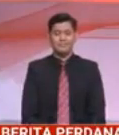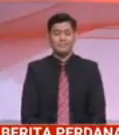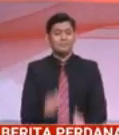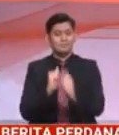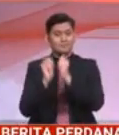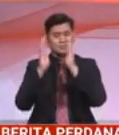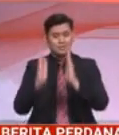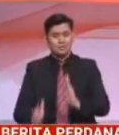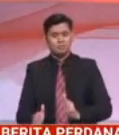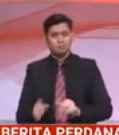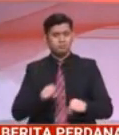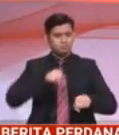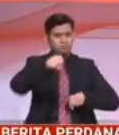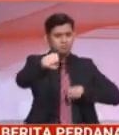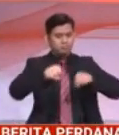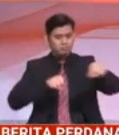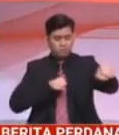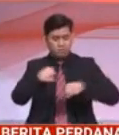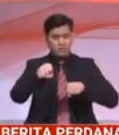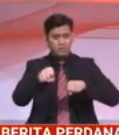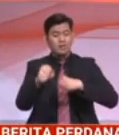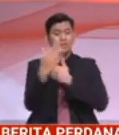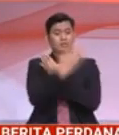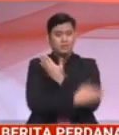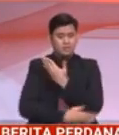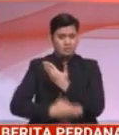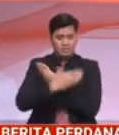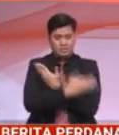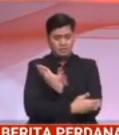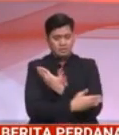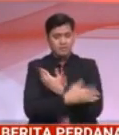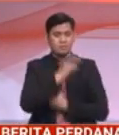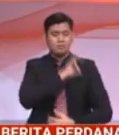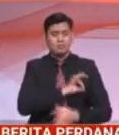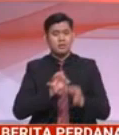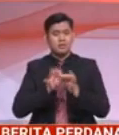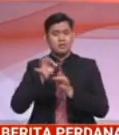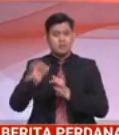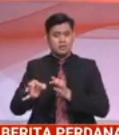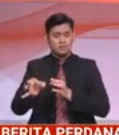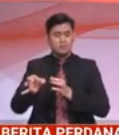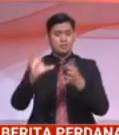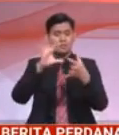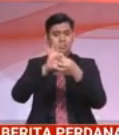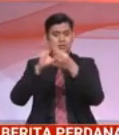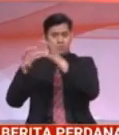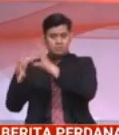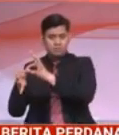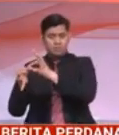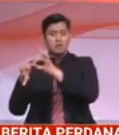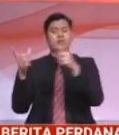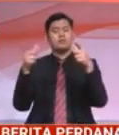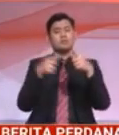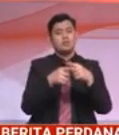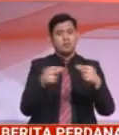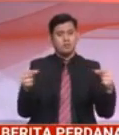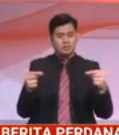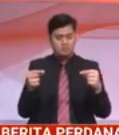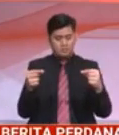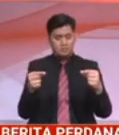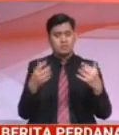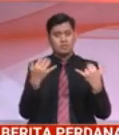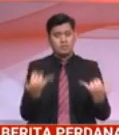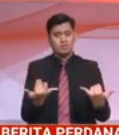Atlet karate negara R. Shamendran memanfaatkan sepenuhnya penangguhan Temasha Olimpik Tokyo dengan menjalani sesi pemulihan